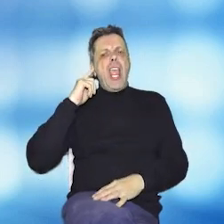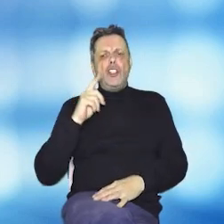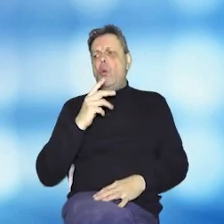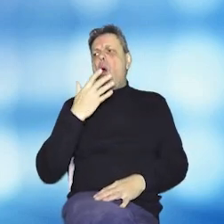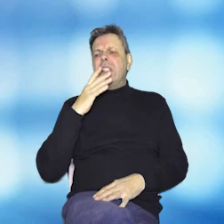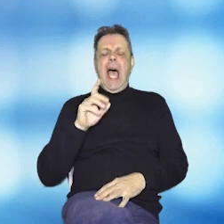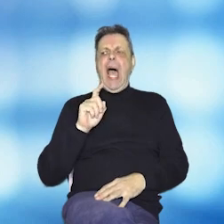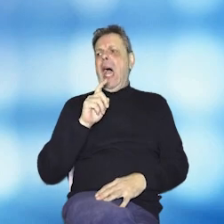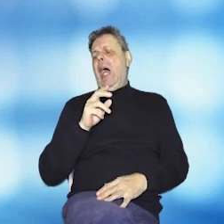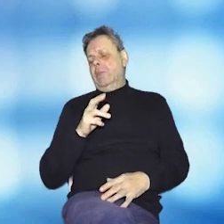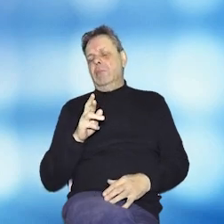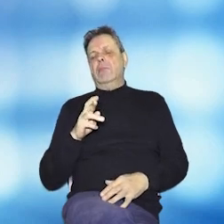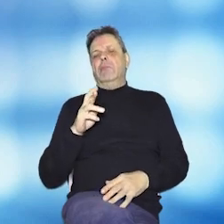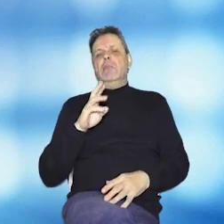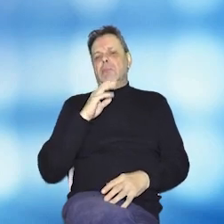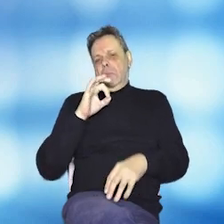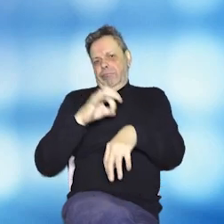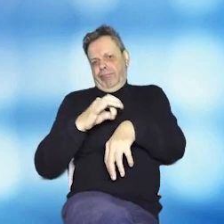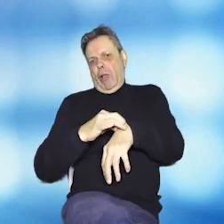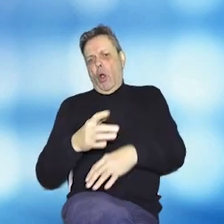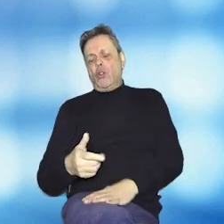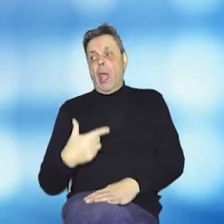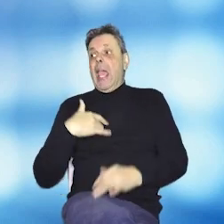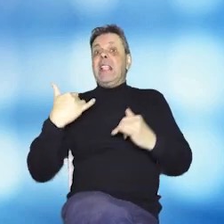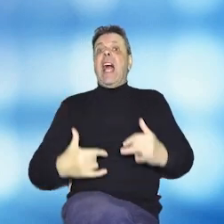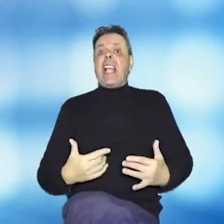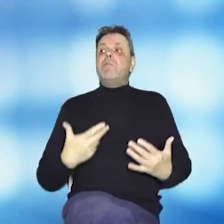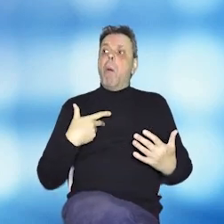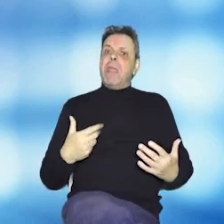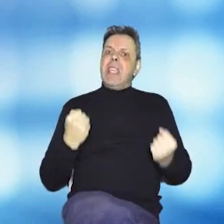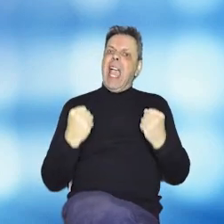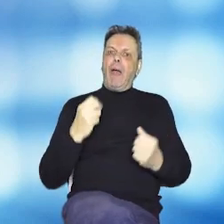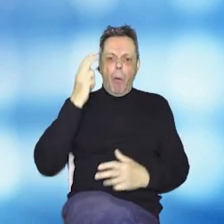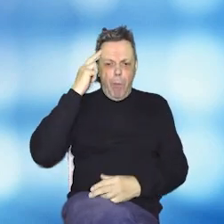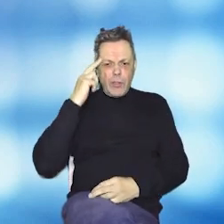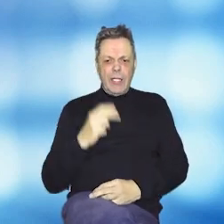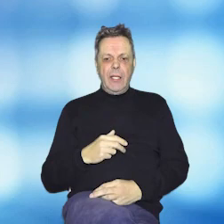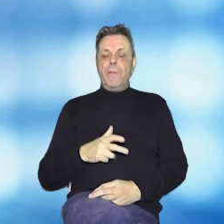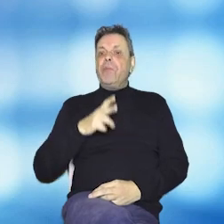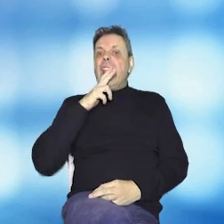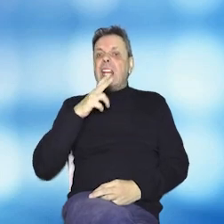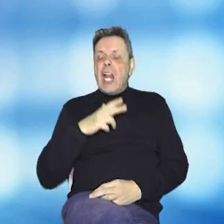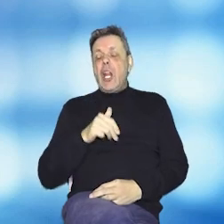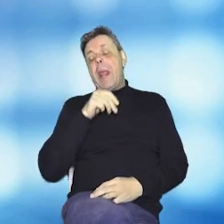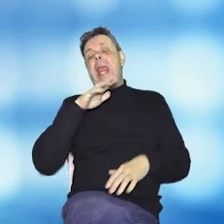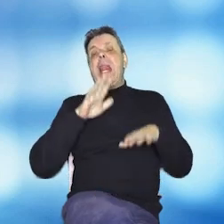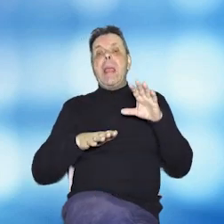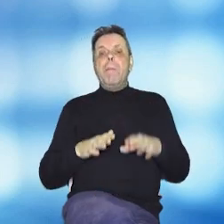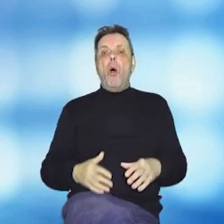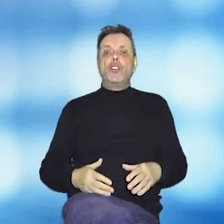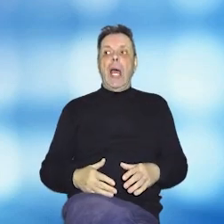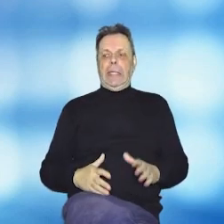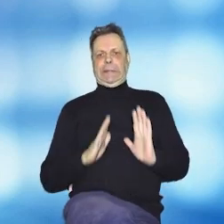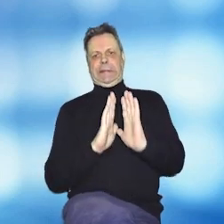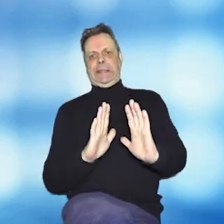za epidemiologa i mikrobiologa. I sada smo na jednom postali jako, jako poznati, da ne velim traženi ili možda